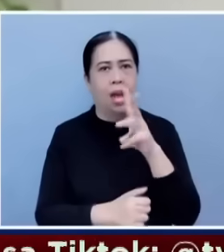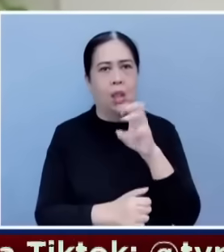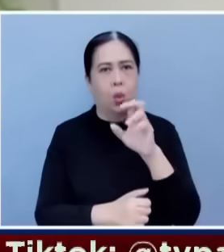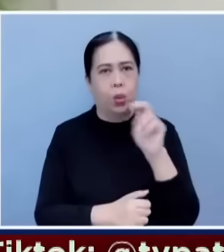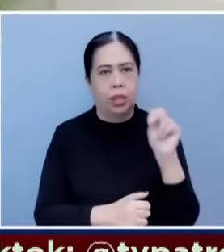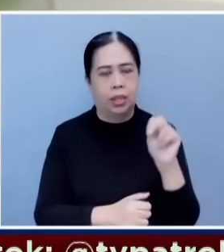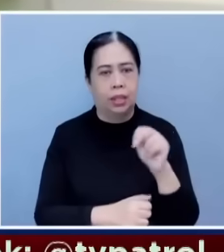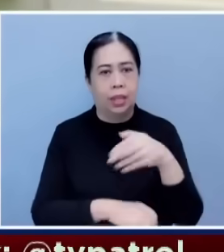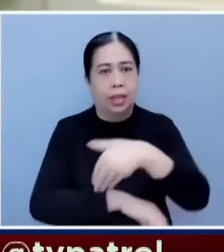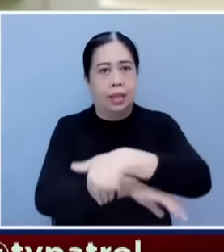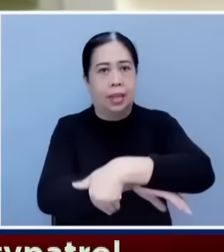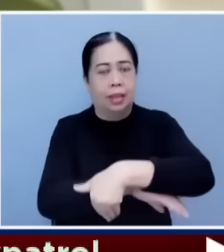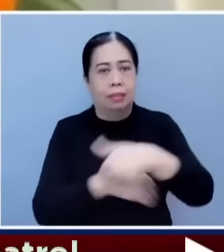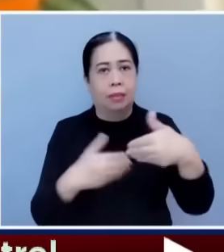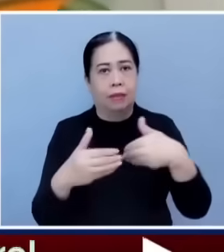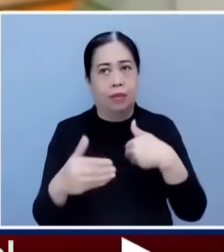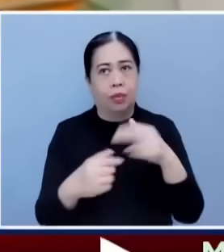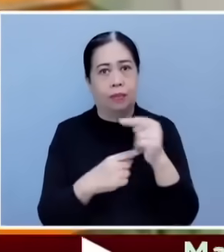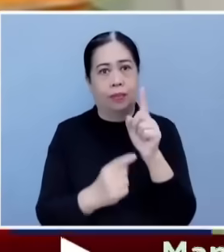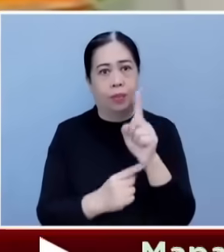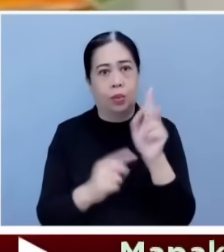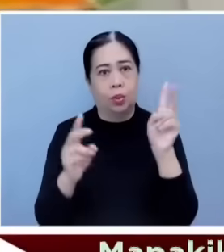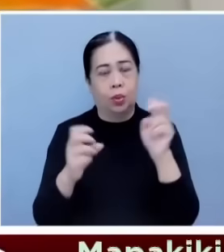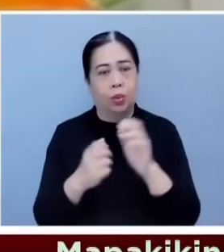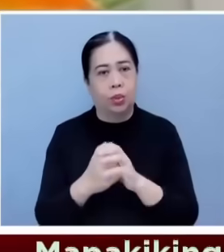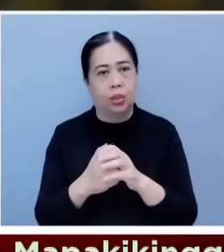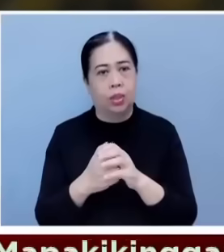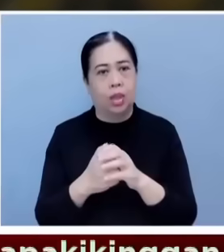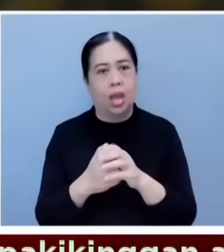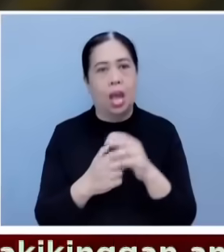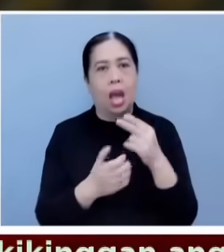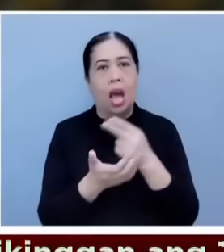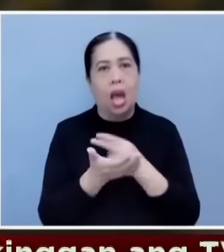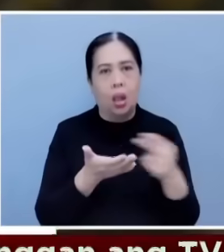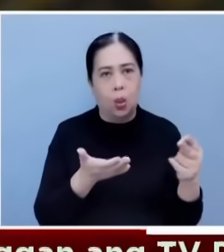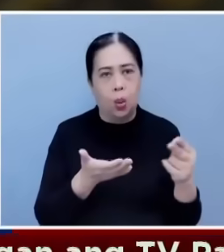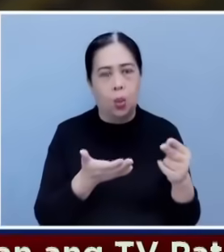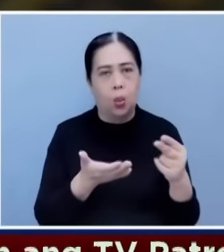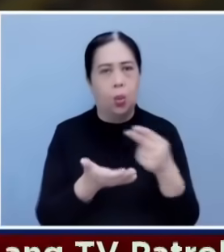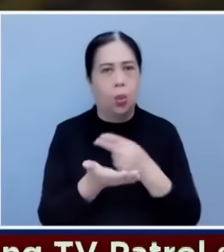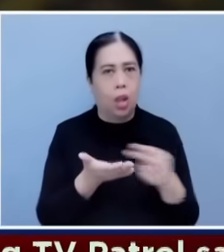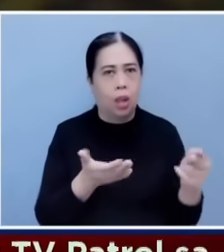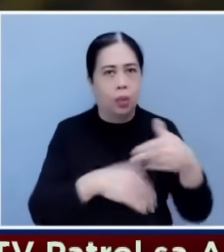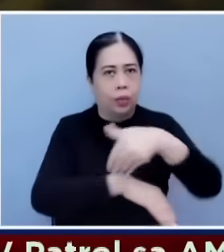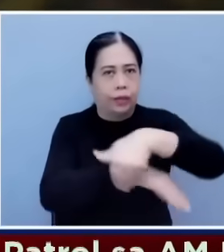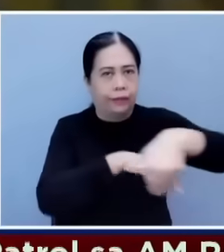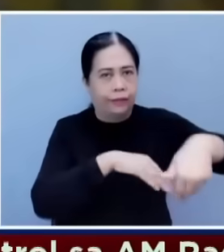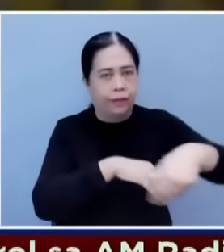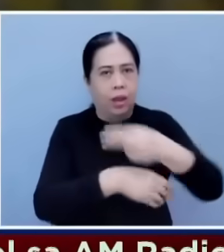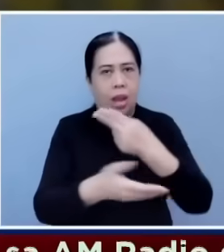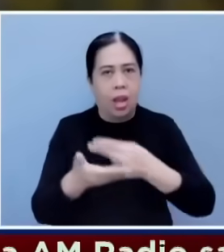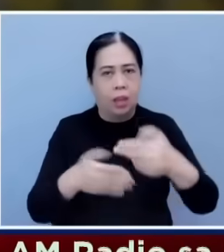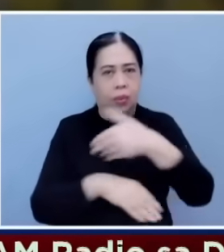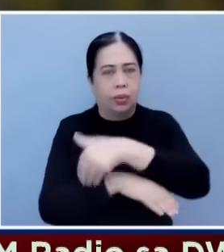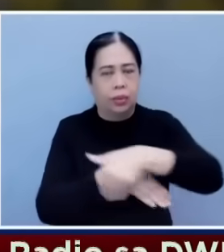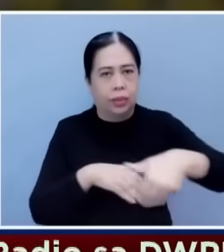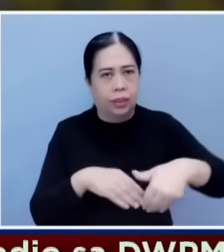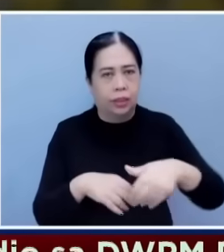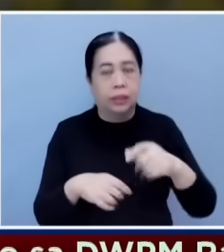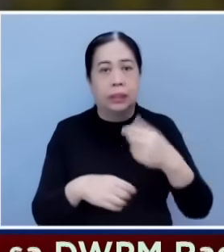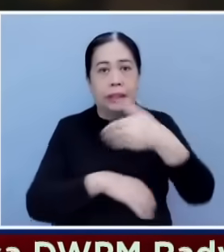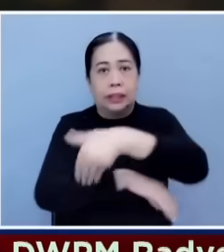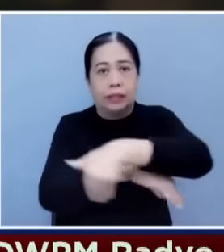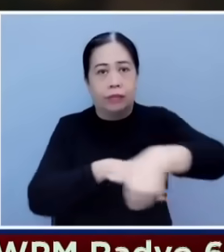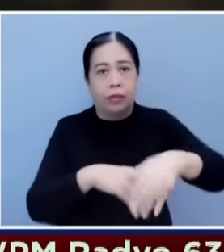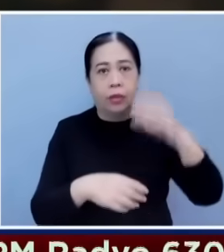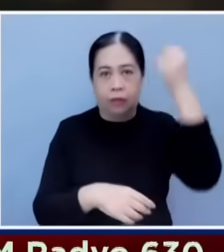night before November 1 actually is what we call the Halloween. Uh-uh. It's the Hallows evening. Uh-uh. The evening of the saints. Uh-uh.